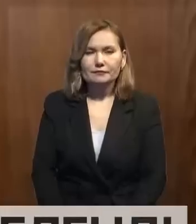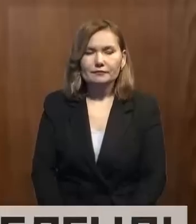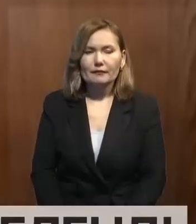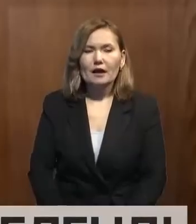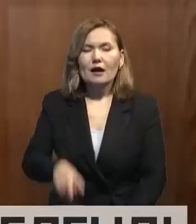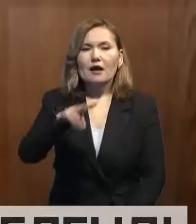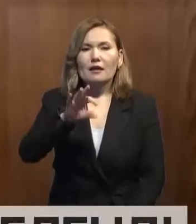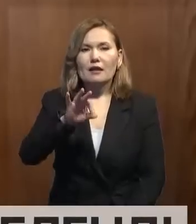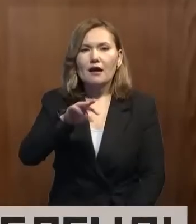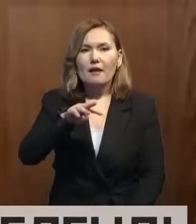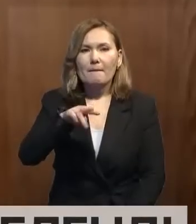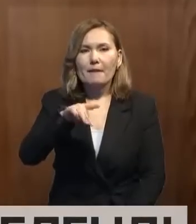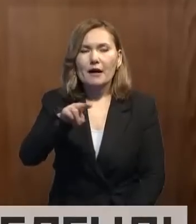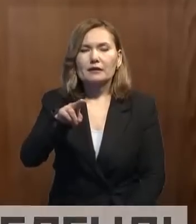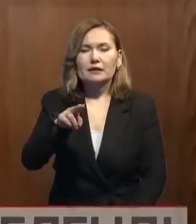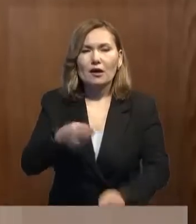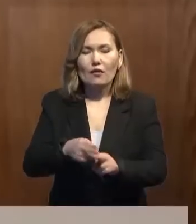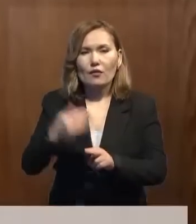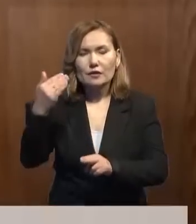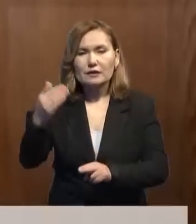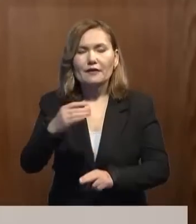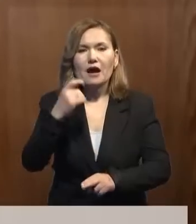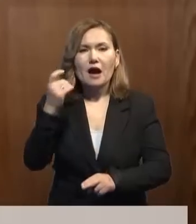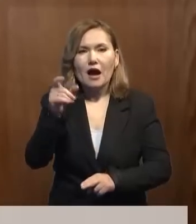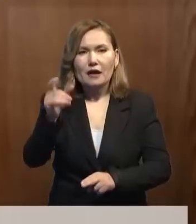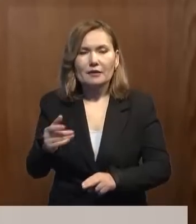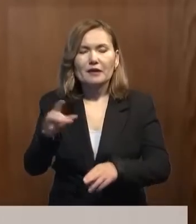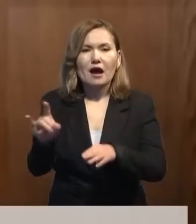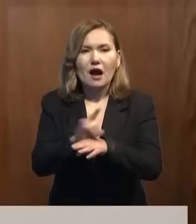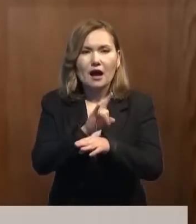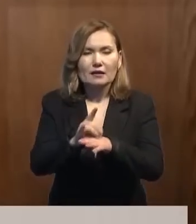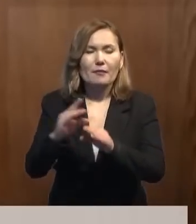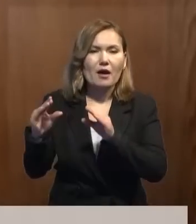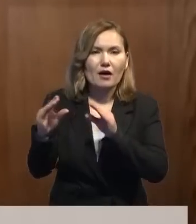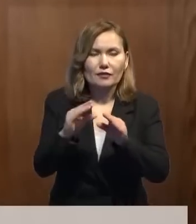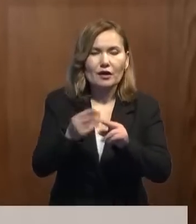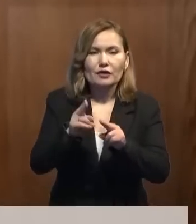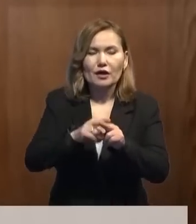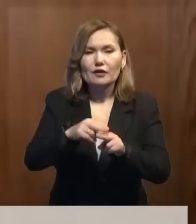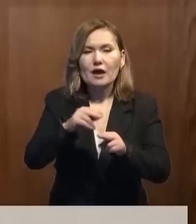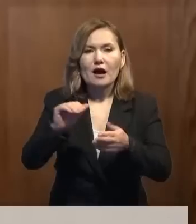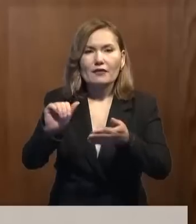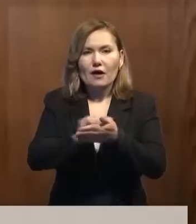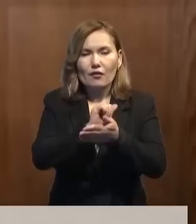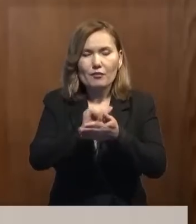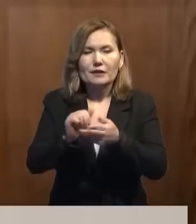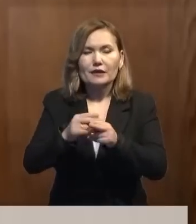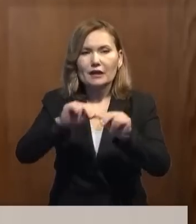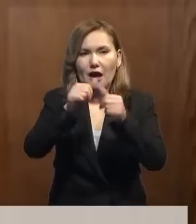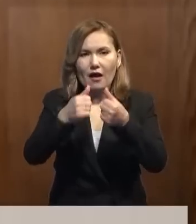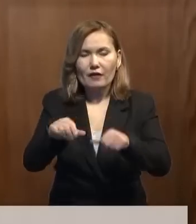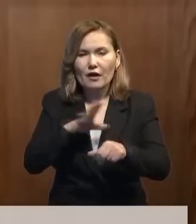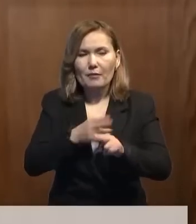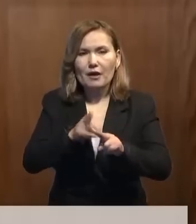Ломбард қызметкерлері автокөлік иелеріне көліктерін жоғары бағамен сатып алуды ұсынған. Нотариалды куәландырылмаған, ресми